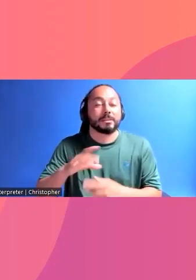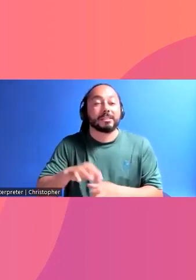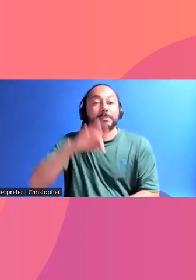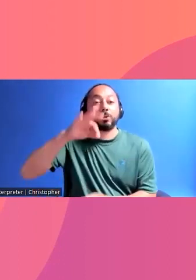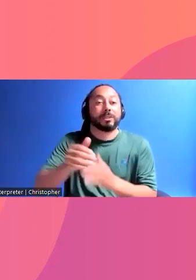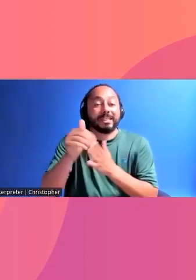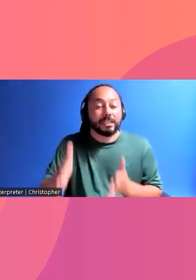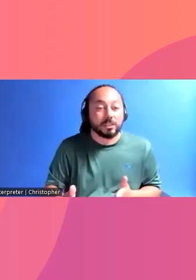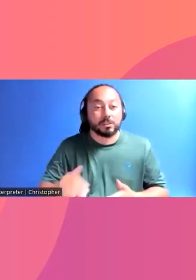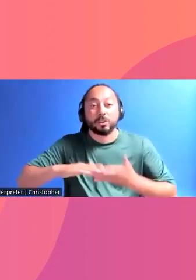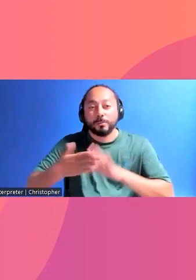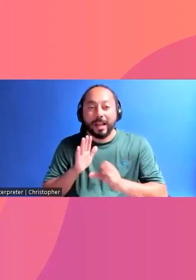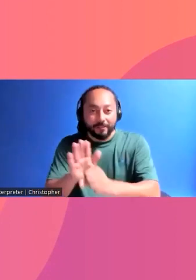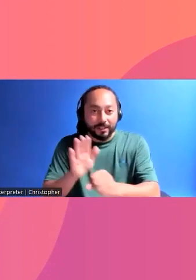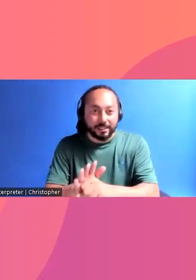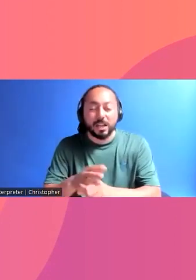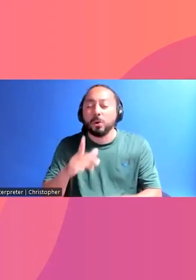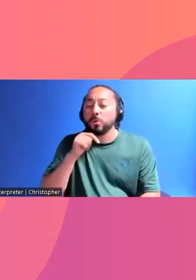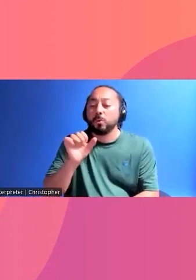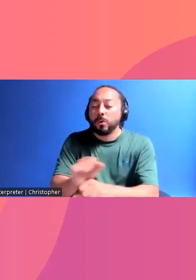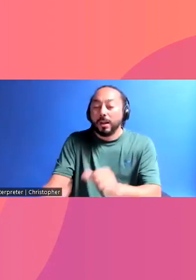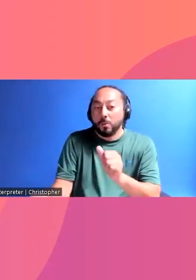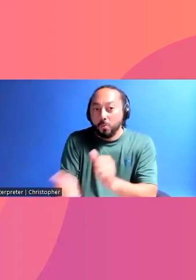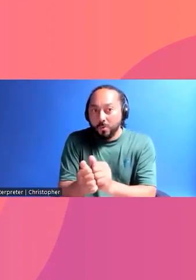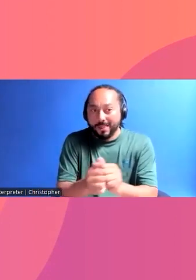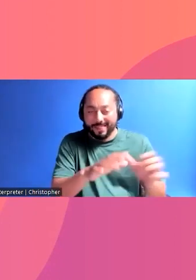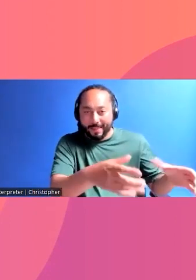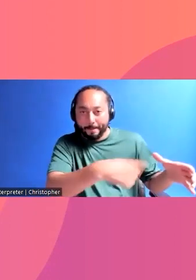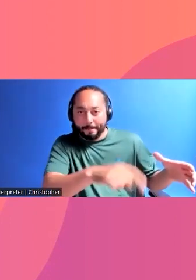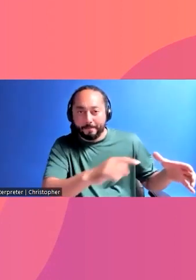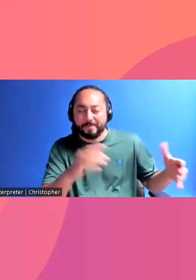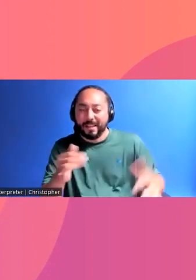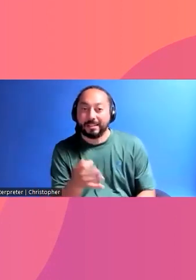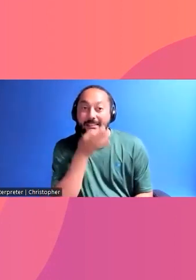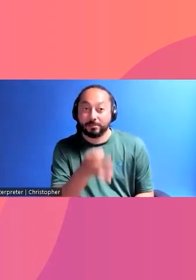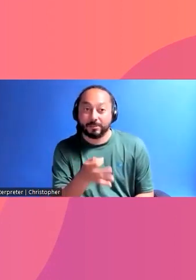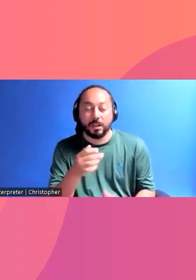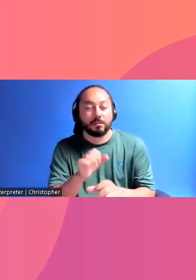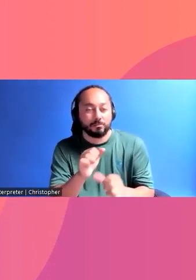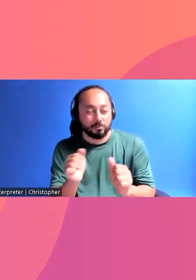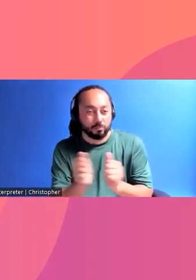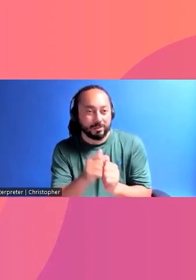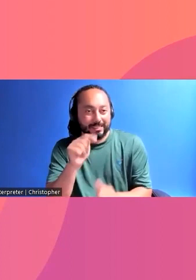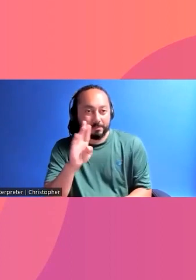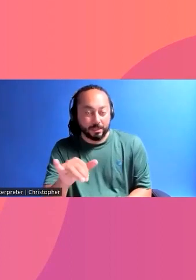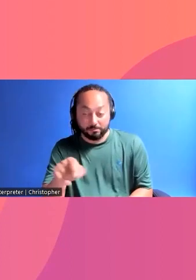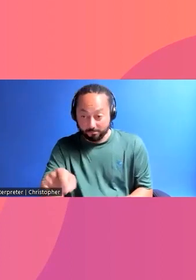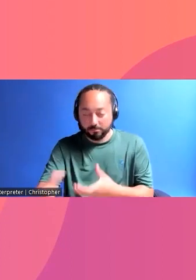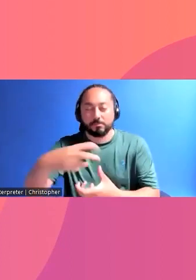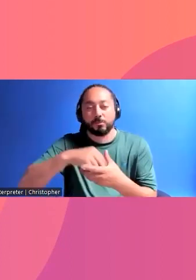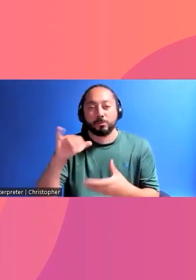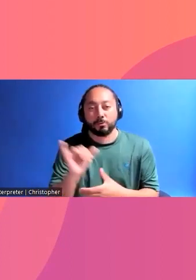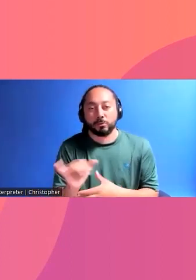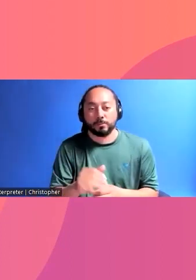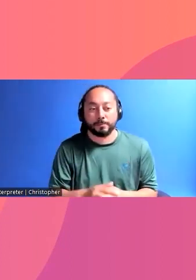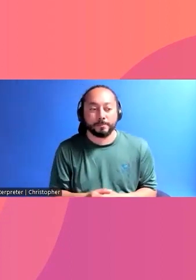recruté des défenseurs d'intérêts qui sont dans les communautés, leaders spirituels ou autres personnes qui